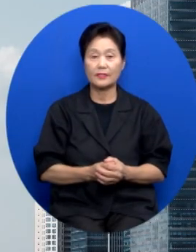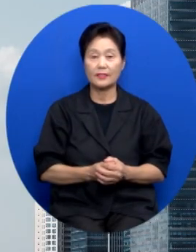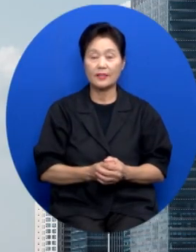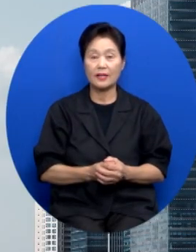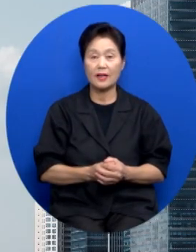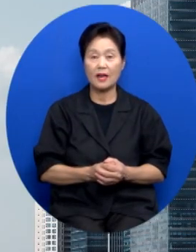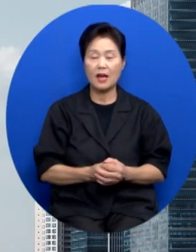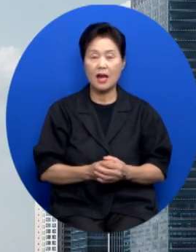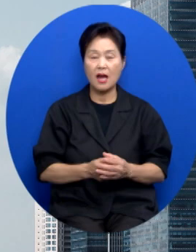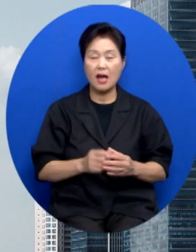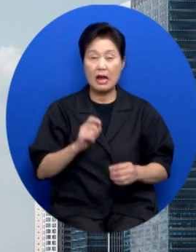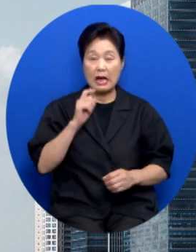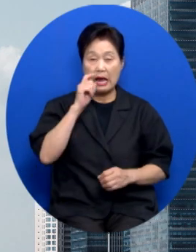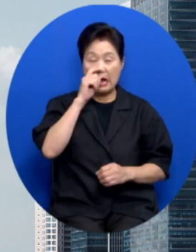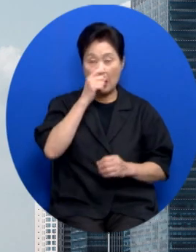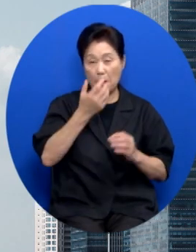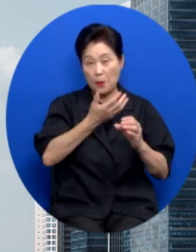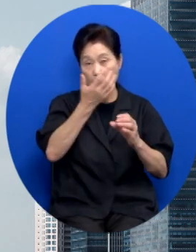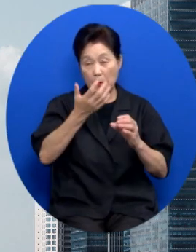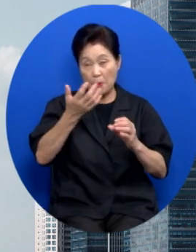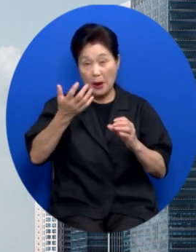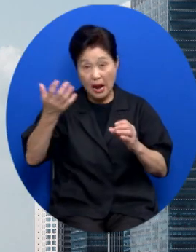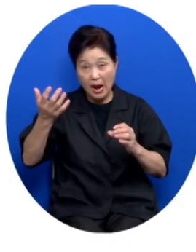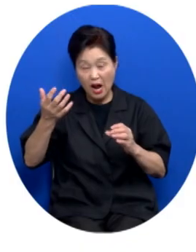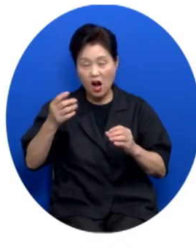온실가스 배출량이 2년 연속 감소했습니다.